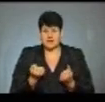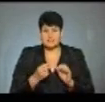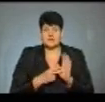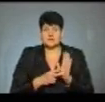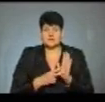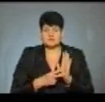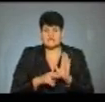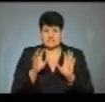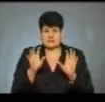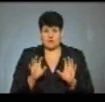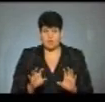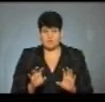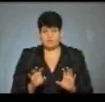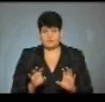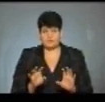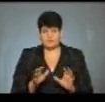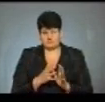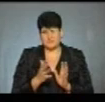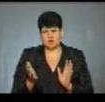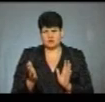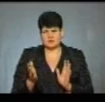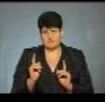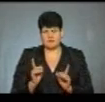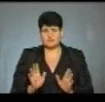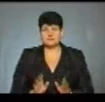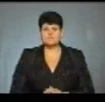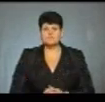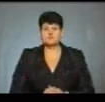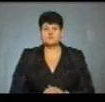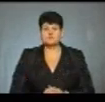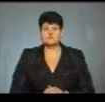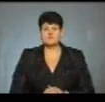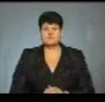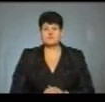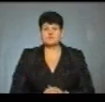70 законів, більше вже навіть. Ми